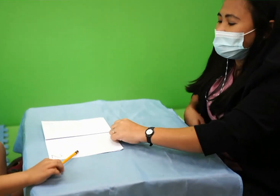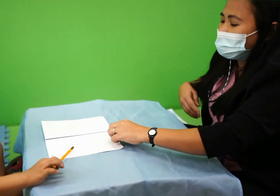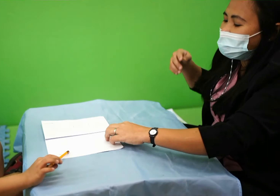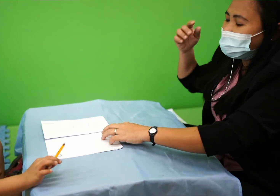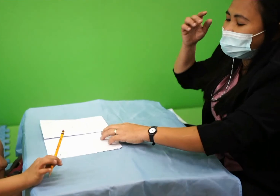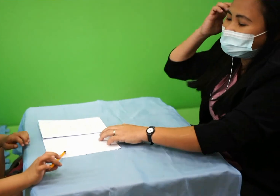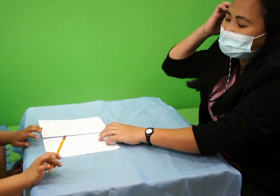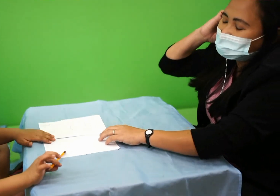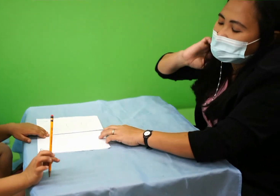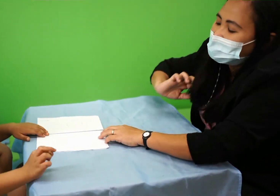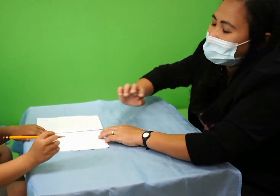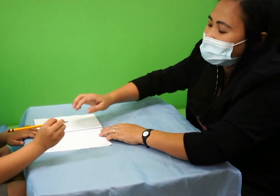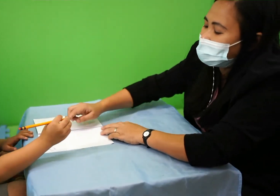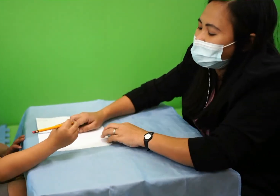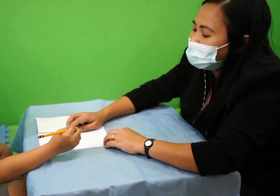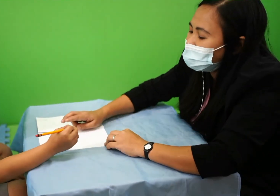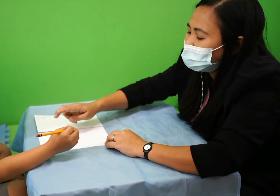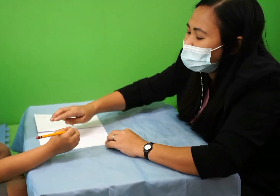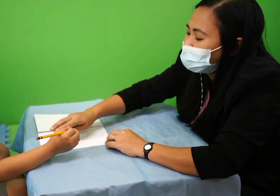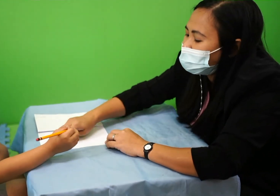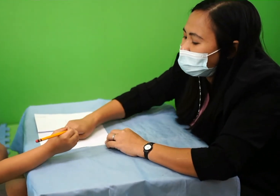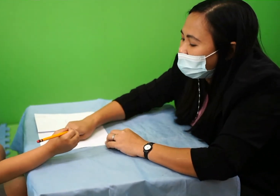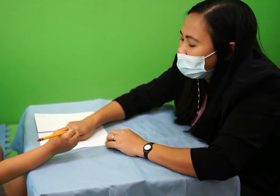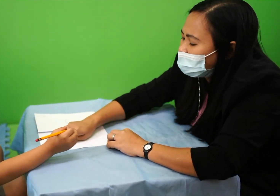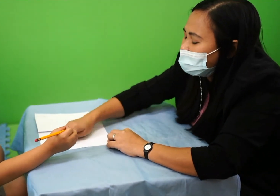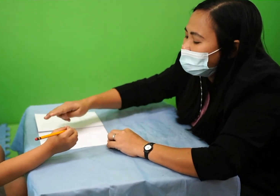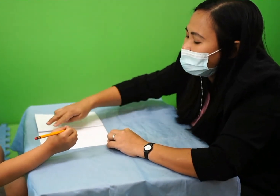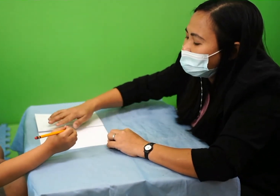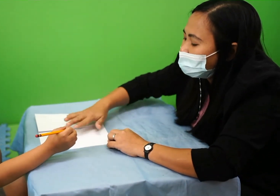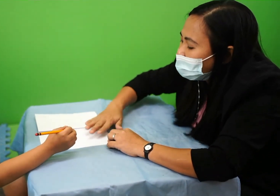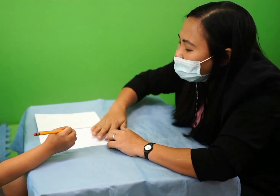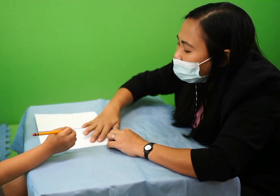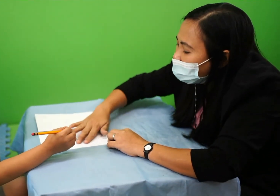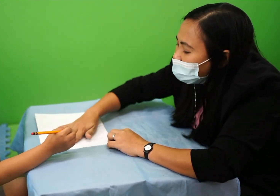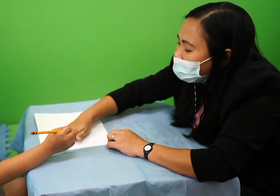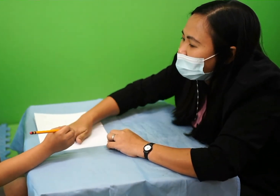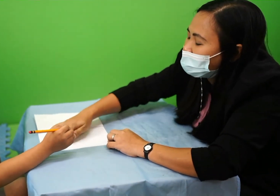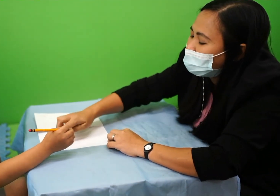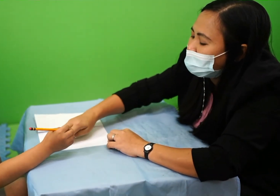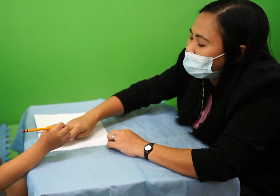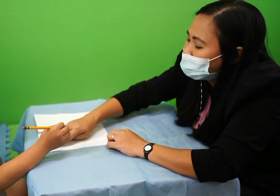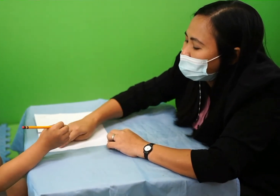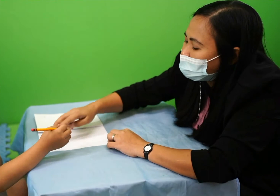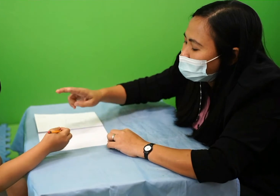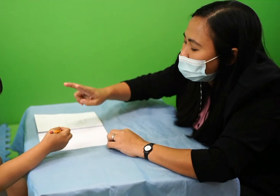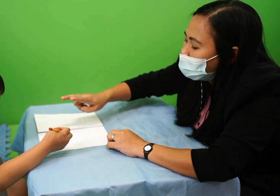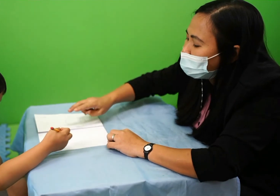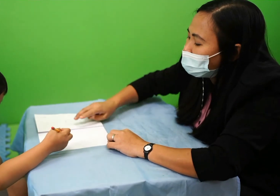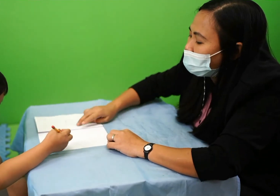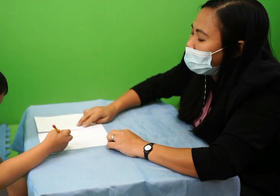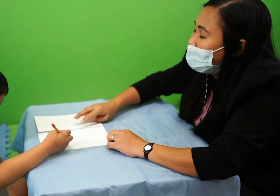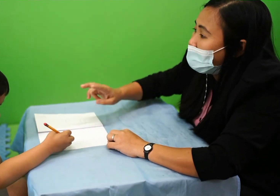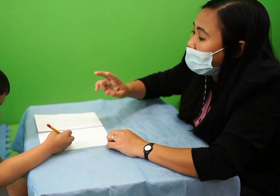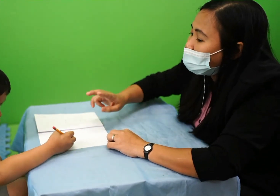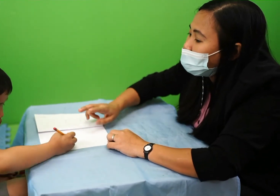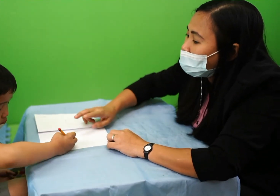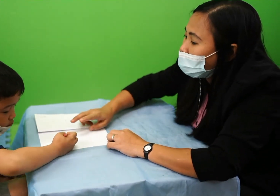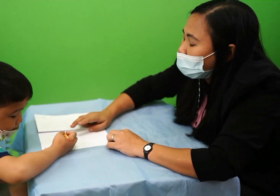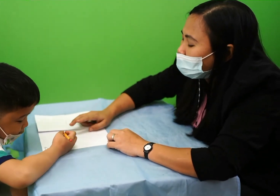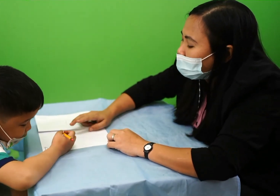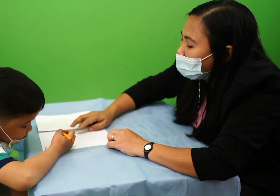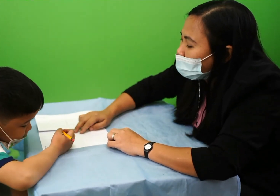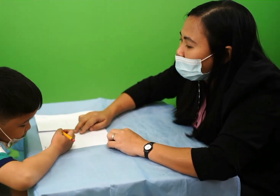Very good. Duha sa numero duha sa pahina adunay nakasulat nga numero duha